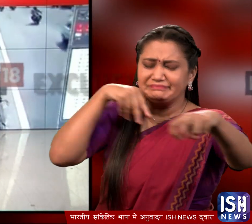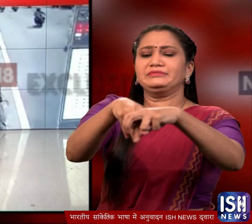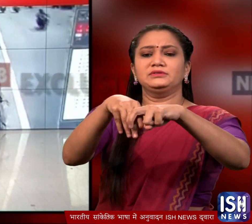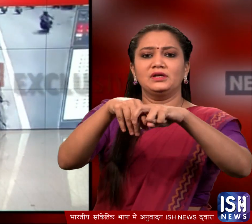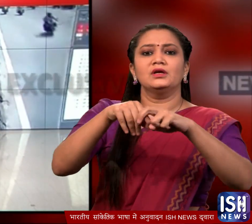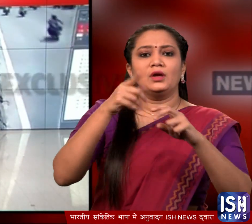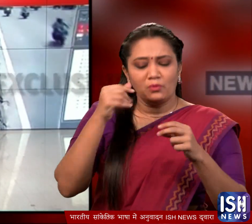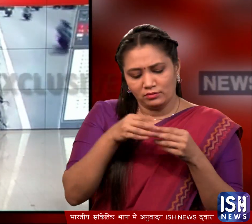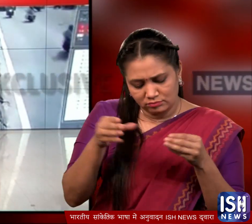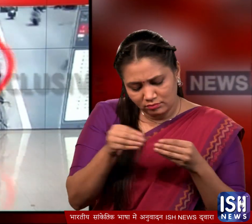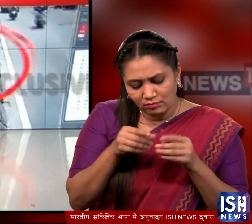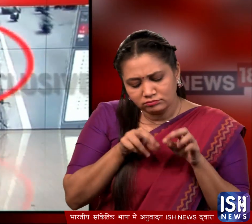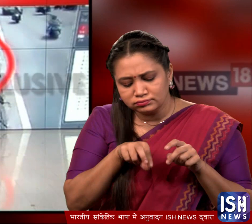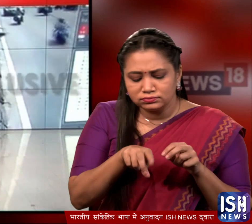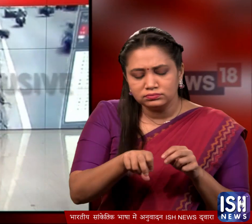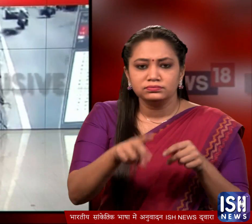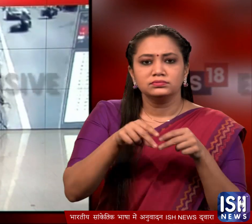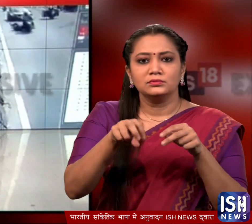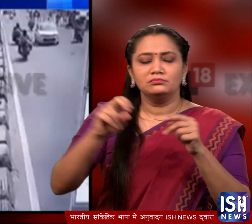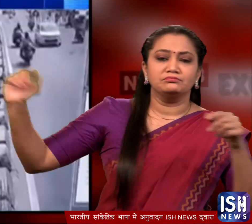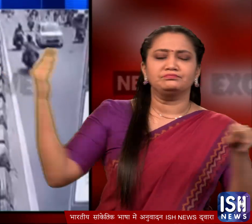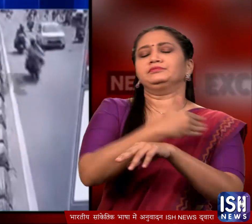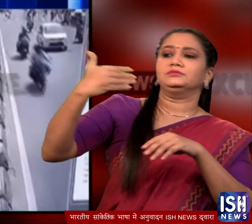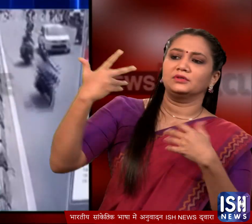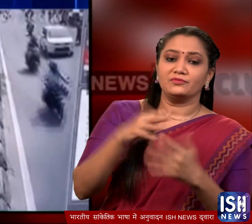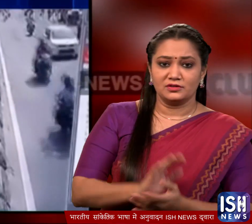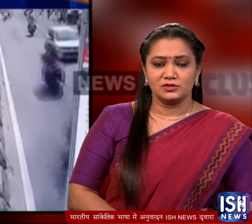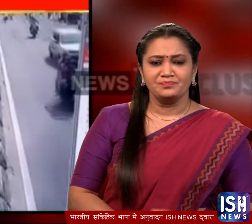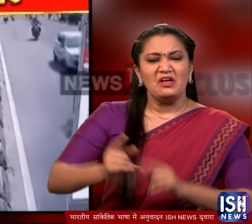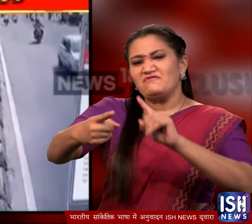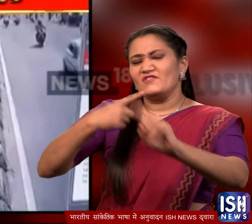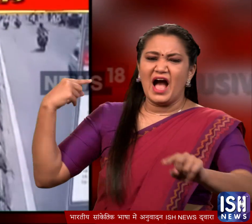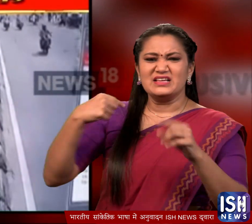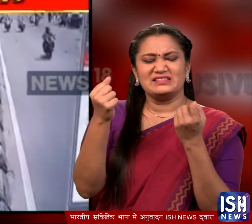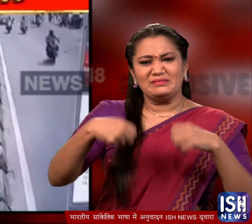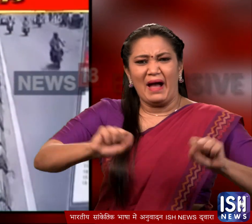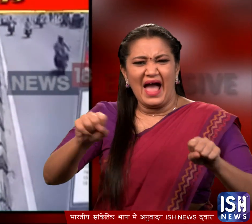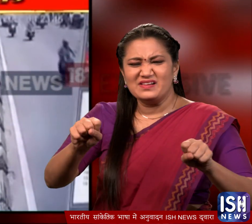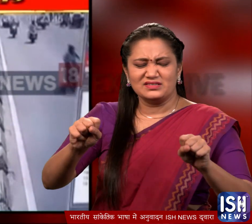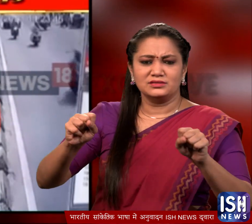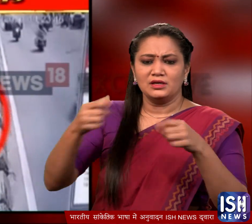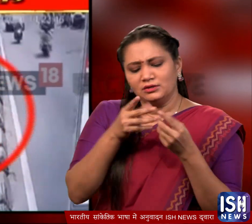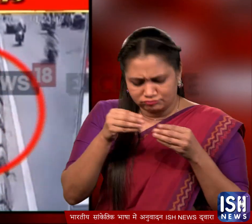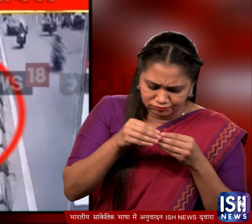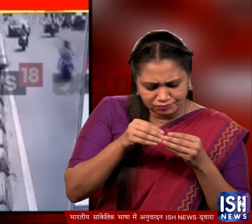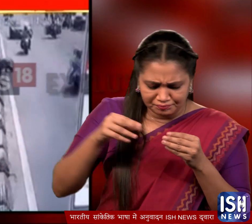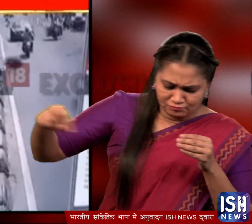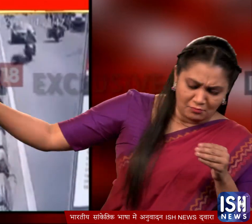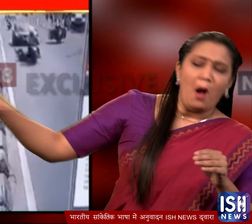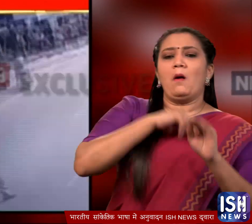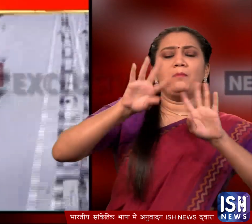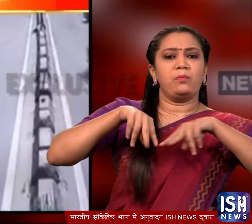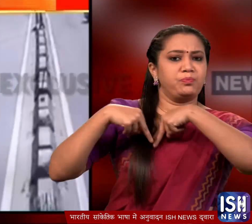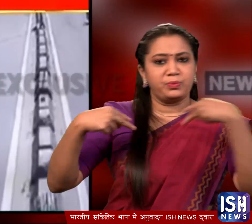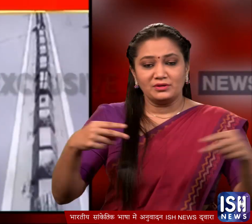आदमी नोट गिनते हुए सड़क पार कर रहा था, लेकिन तभी एक तेज रफ्तार मोटरसाइकिल वहां पहुंची और उसने उसे जोरदार टक्कर मार